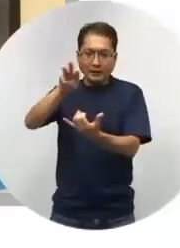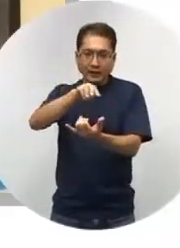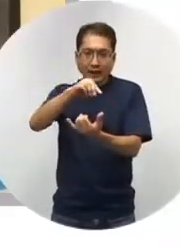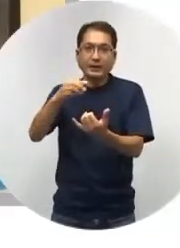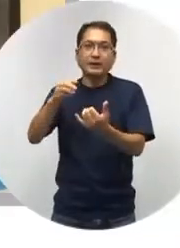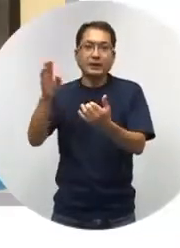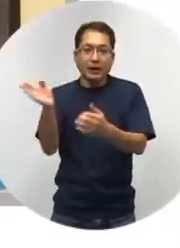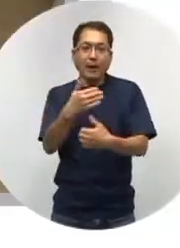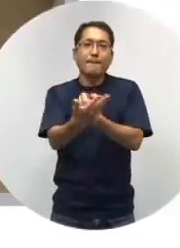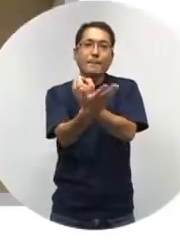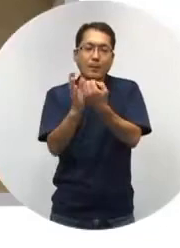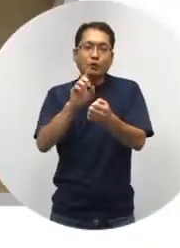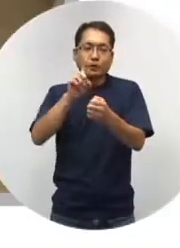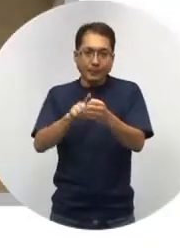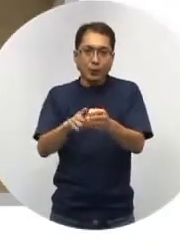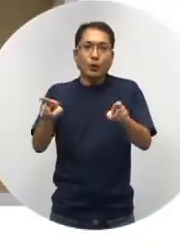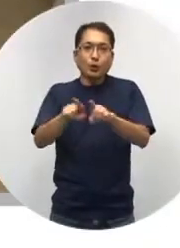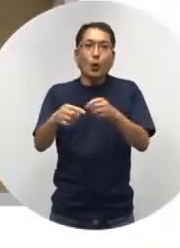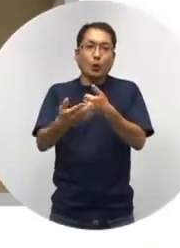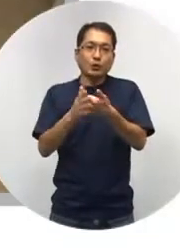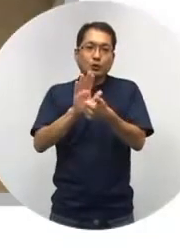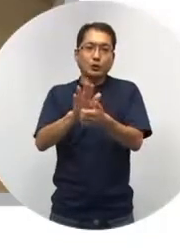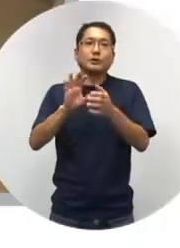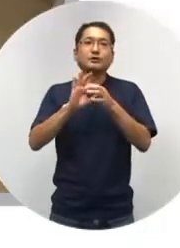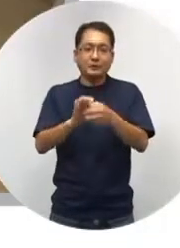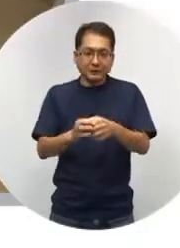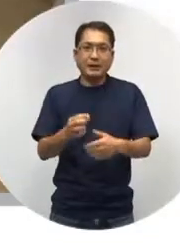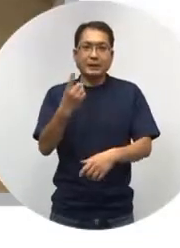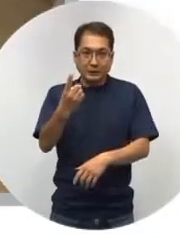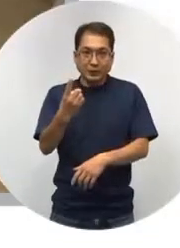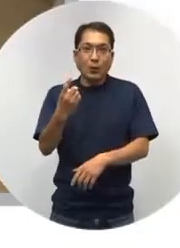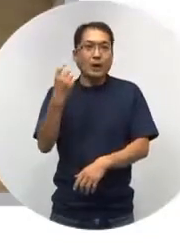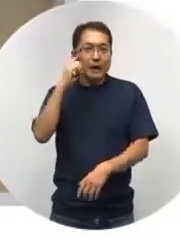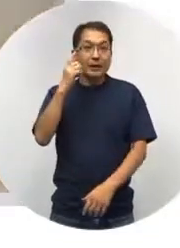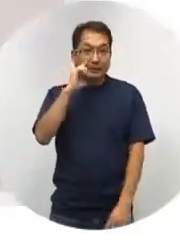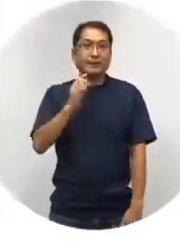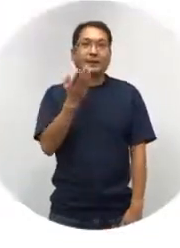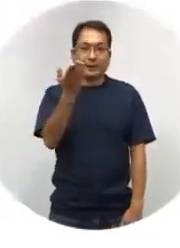るための共助について一度考えてみませんか。